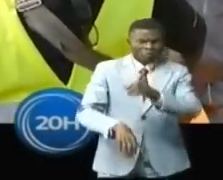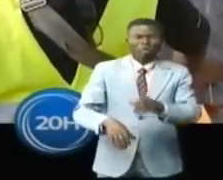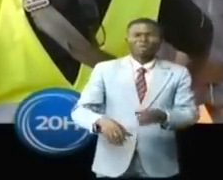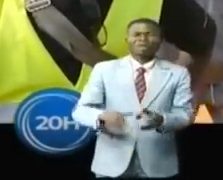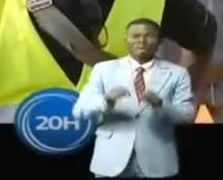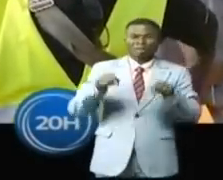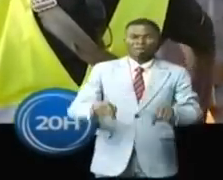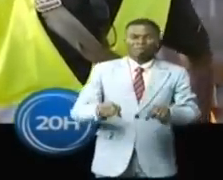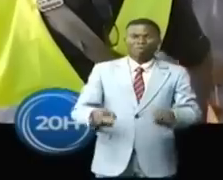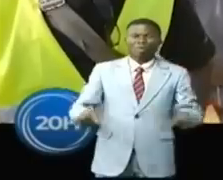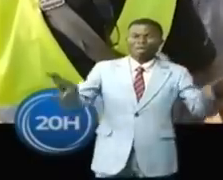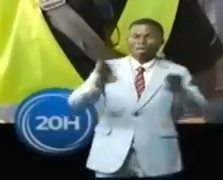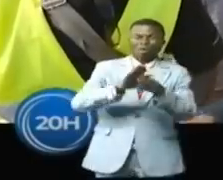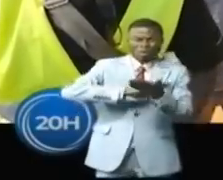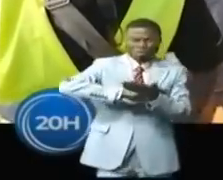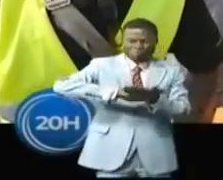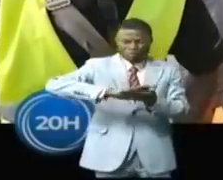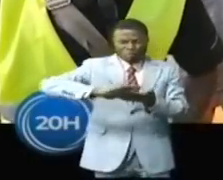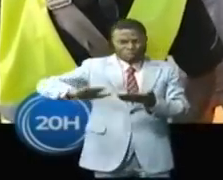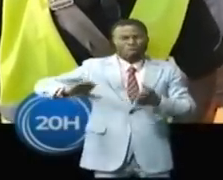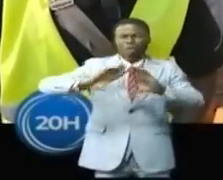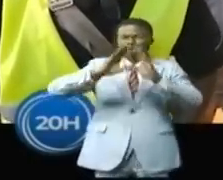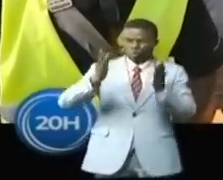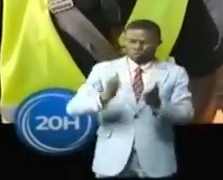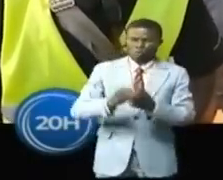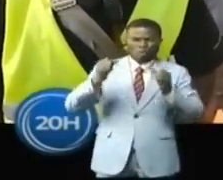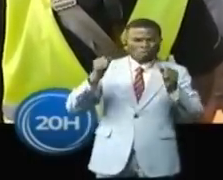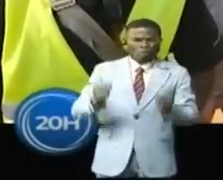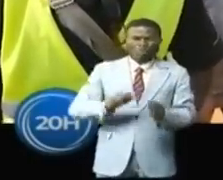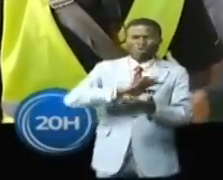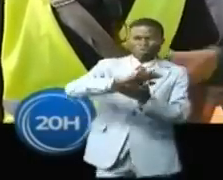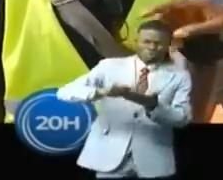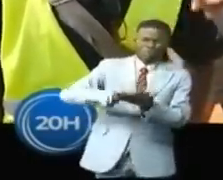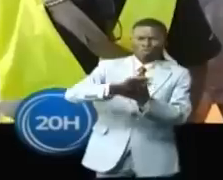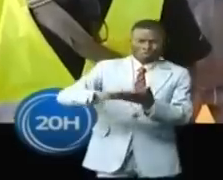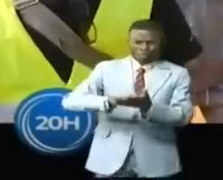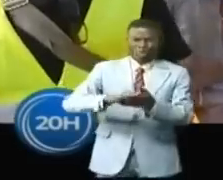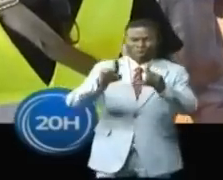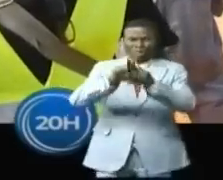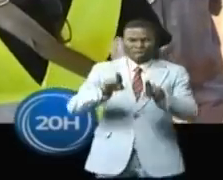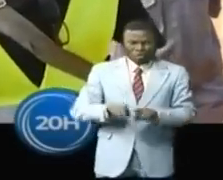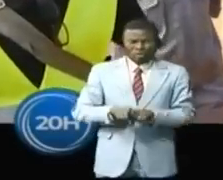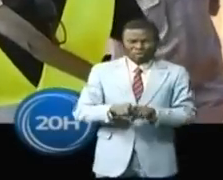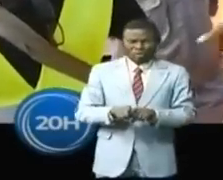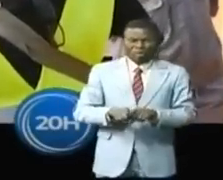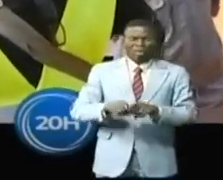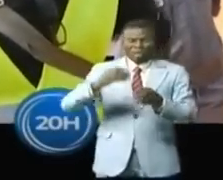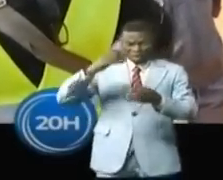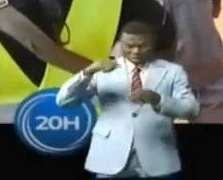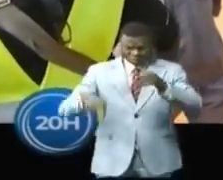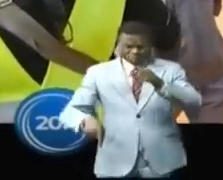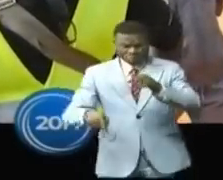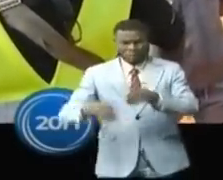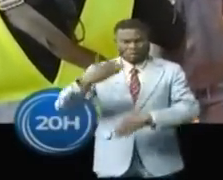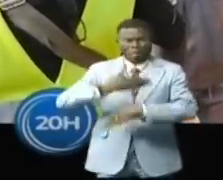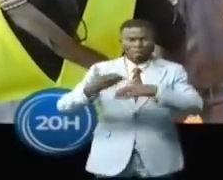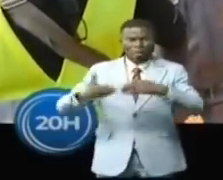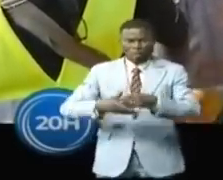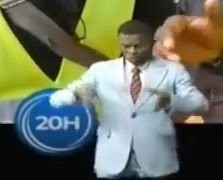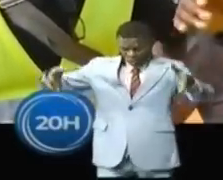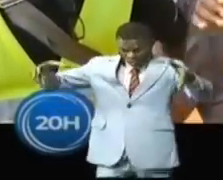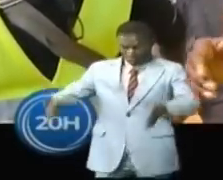Aujourd'hui, il n'y a plus d'érosion. On est en train de stabiliser les sols avec les remblais et en même temps, en bas, on a construit des